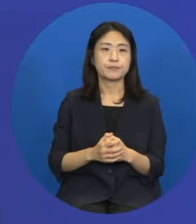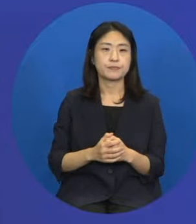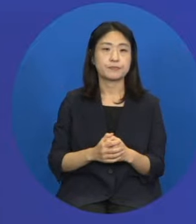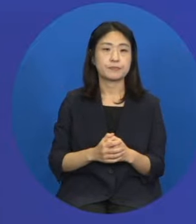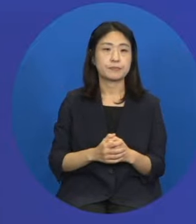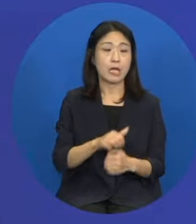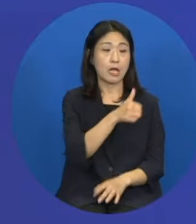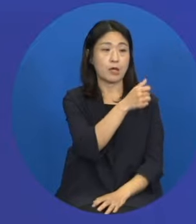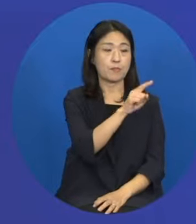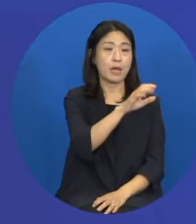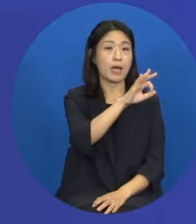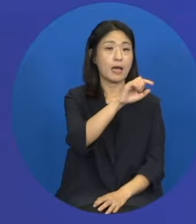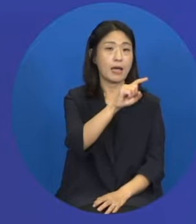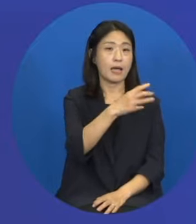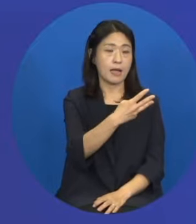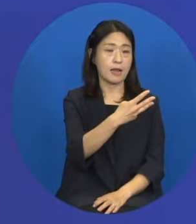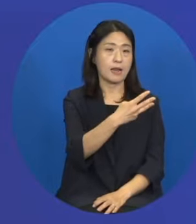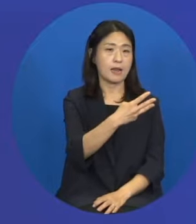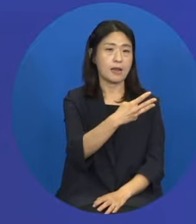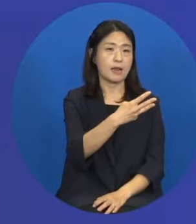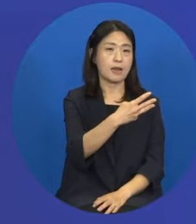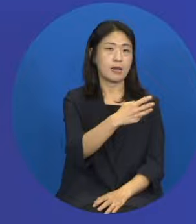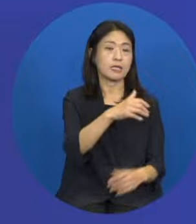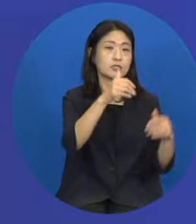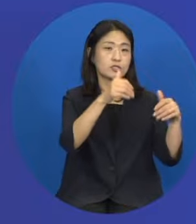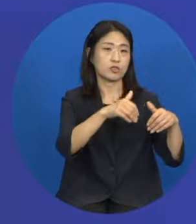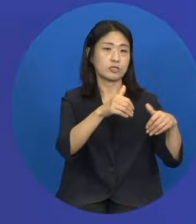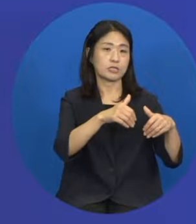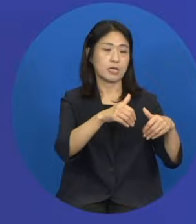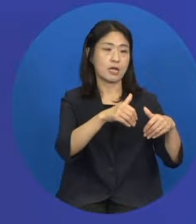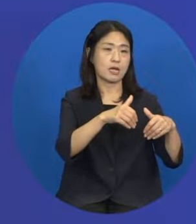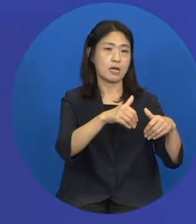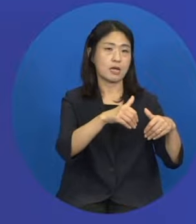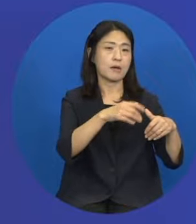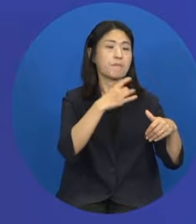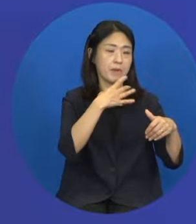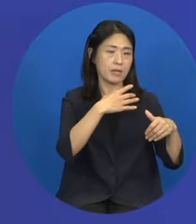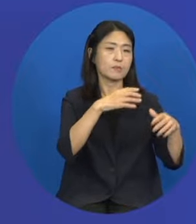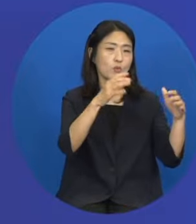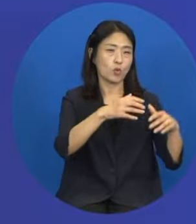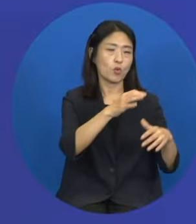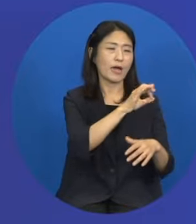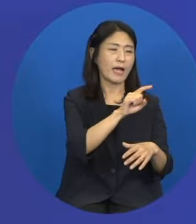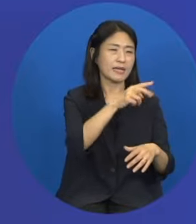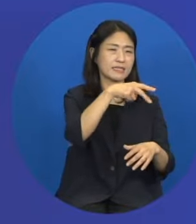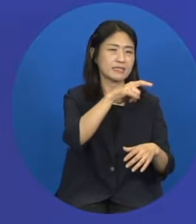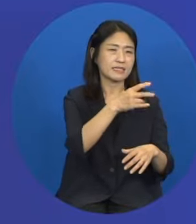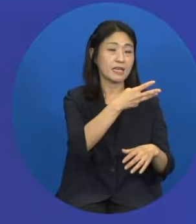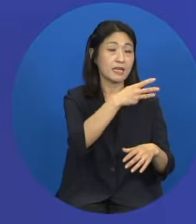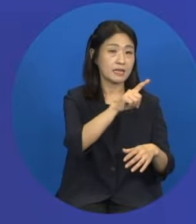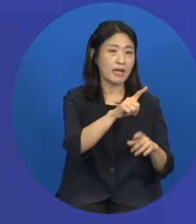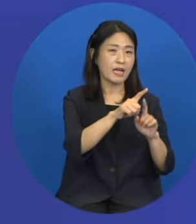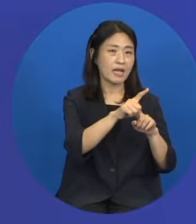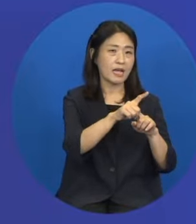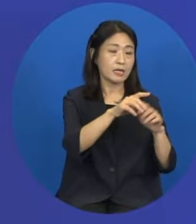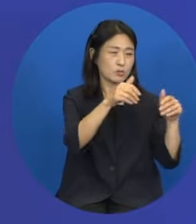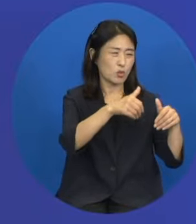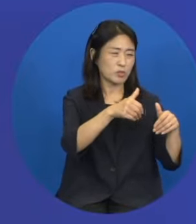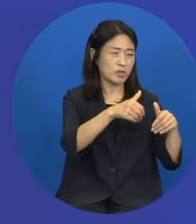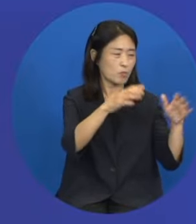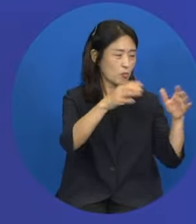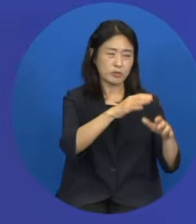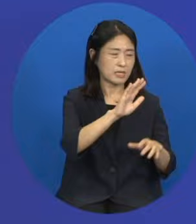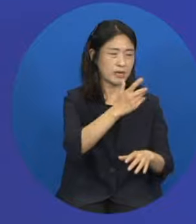바알 선지자 450명만 왔어요. 아세라 선지자는 보이지 않았습니다. 450명도 많은 숫자죠. 여기 엘리야는